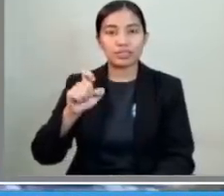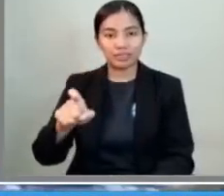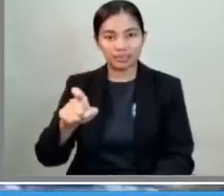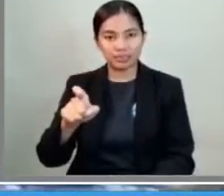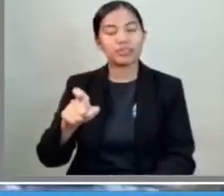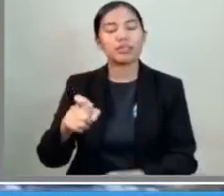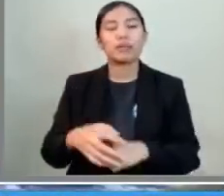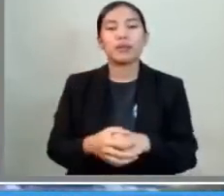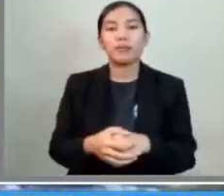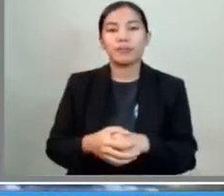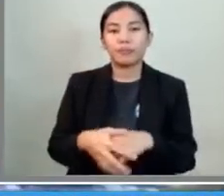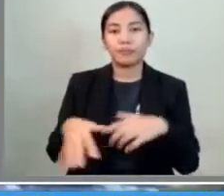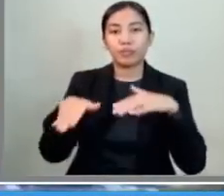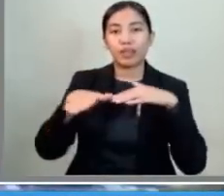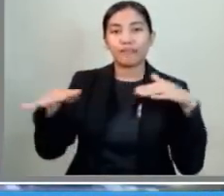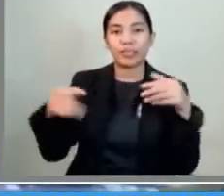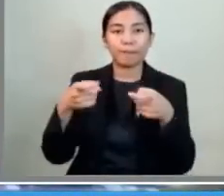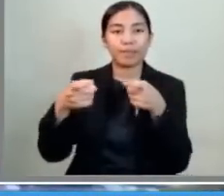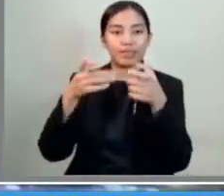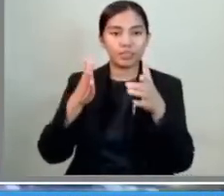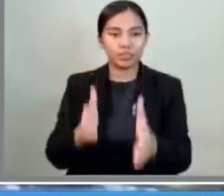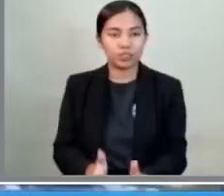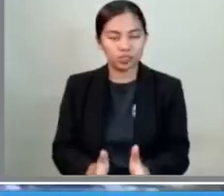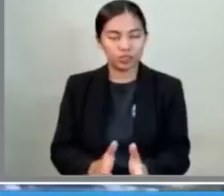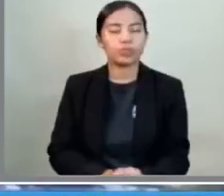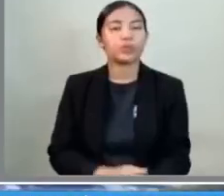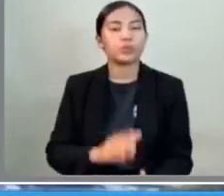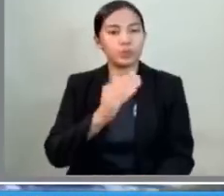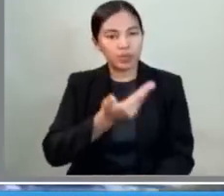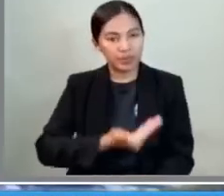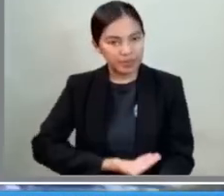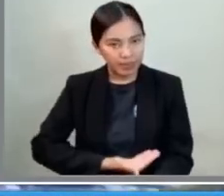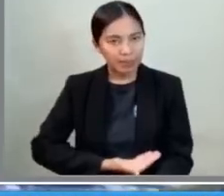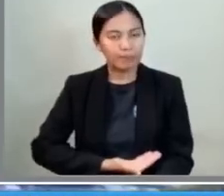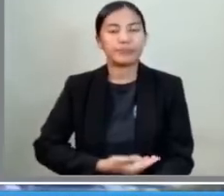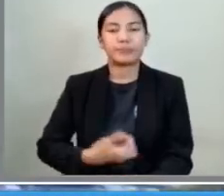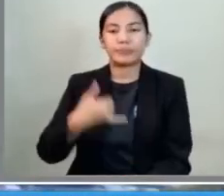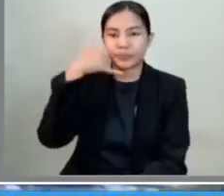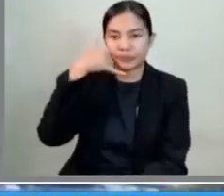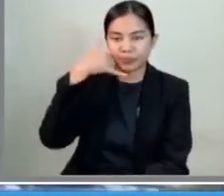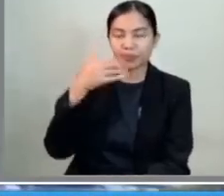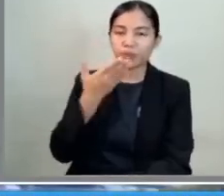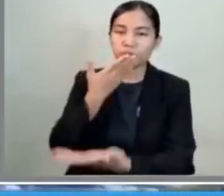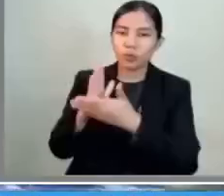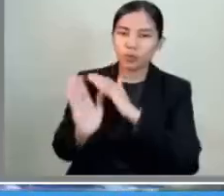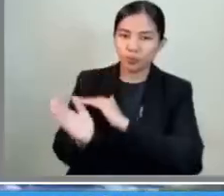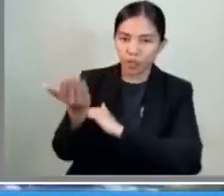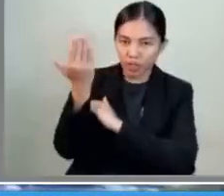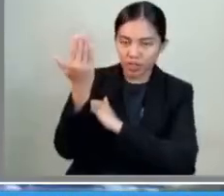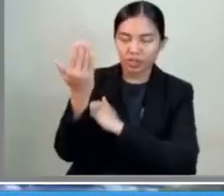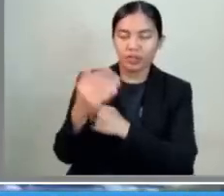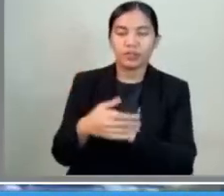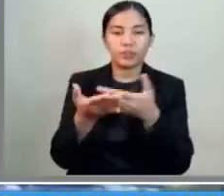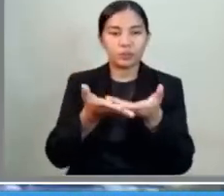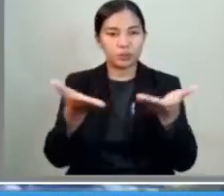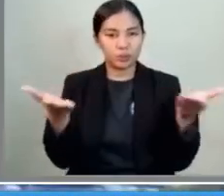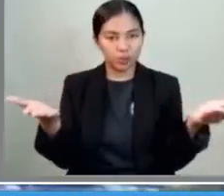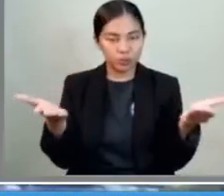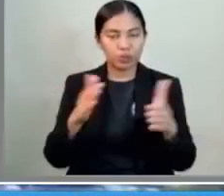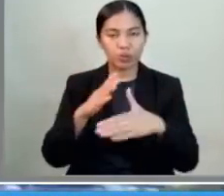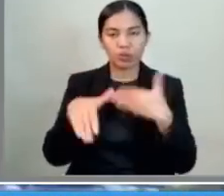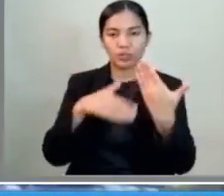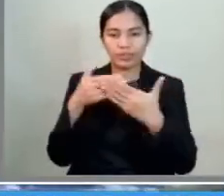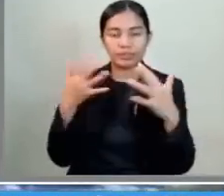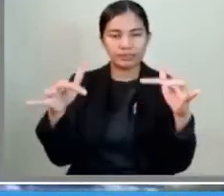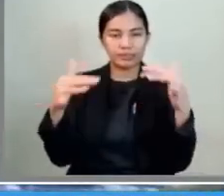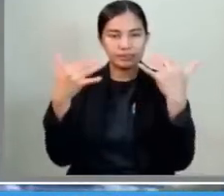inyo. Welcome po sa Balitang Hali. Magandang umaga po, Sir Rafi, at sa ating mga tagapanood at nakikinig sa